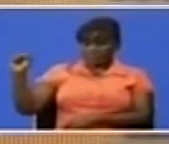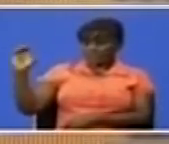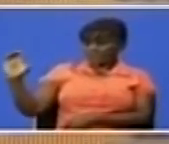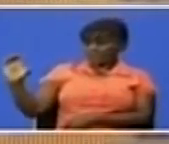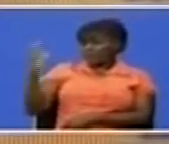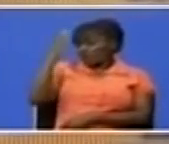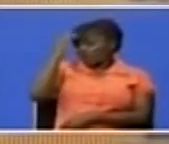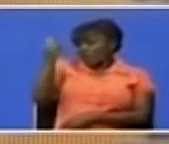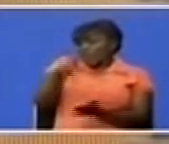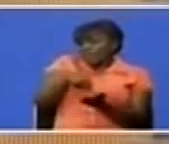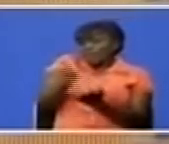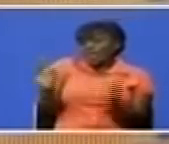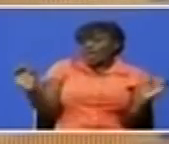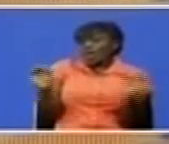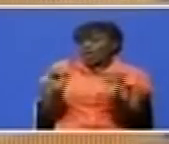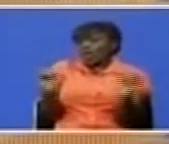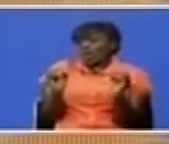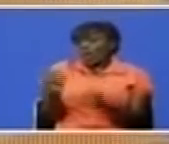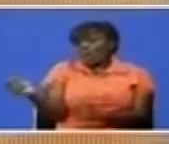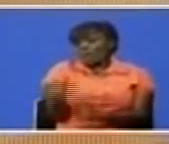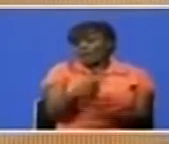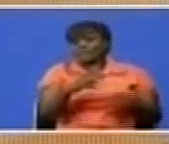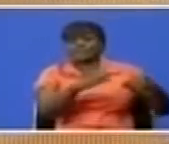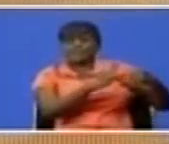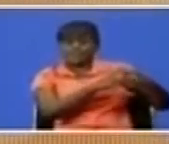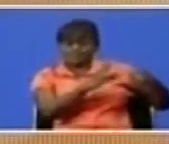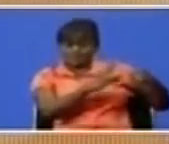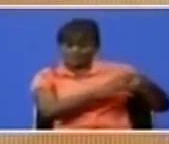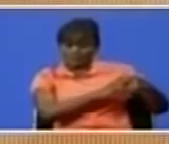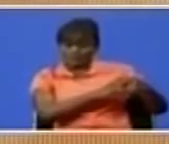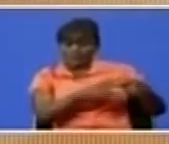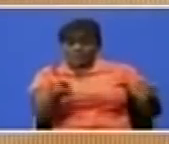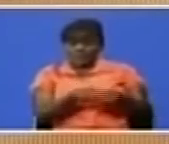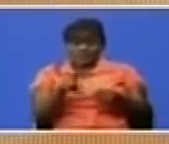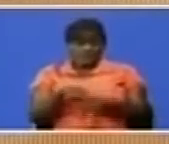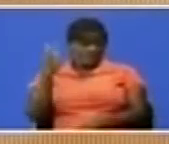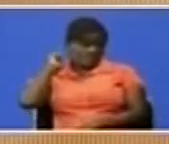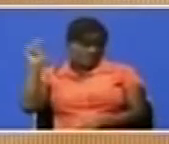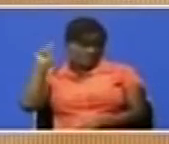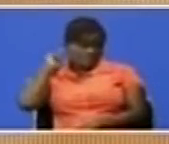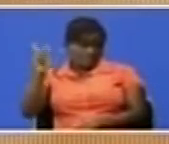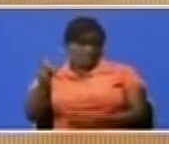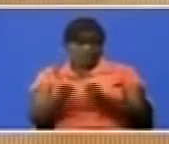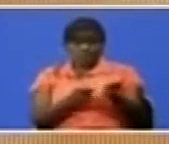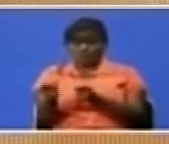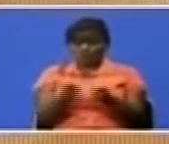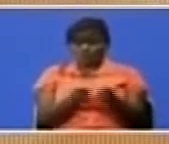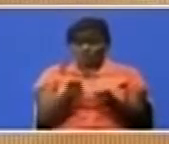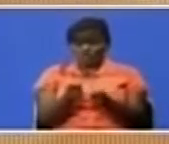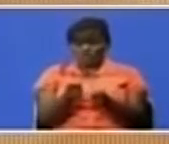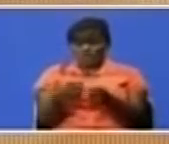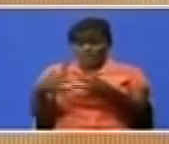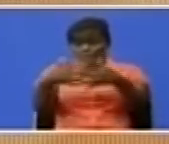kwa kutowalipa walimu mishahara ya mwezi Septemba. Na huko Kisii, wataalamu wa kukabili moto wa